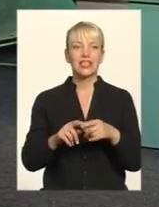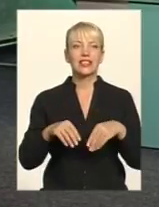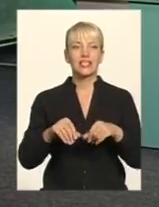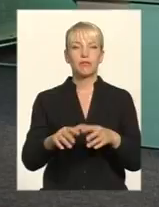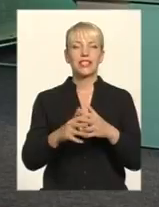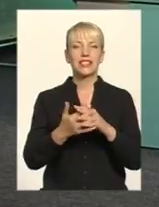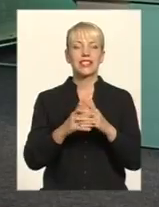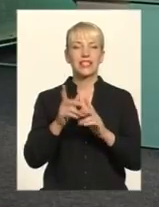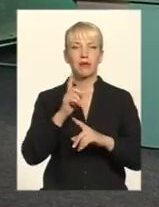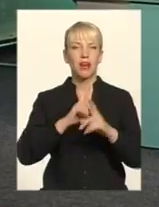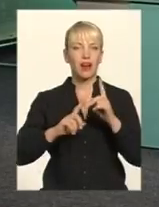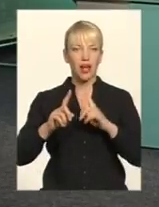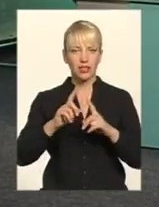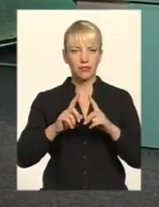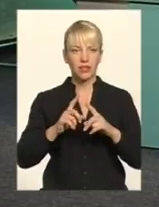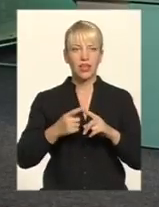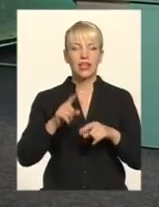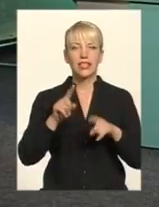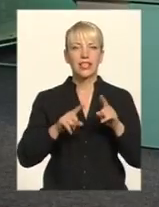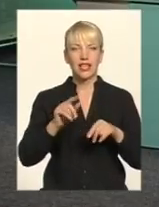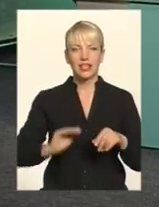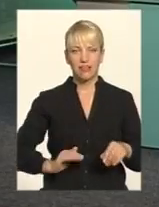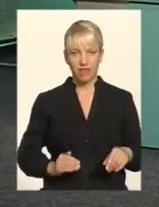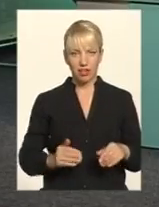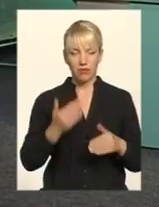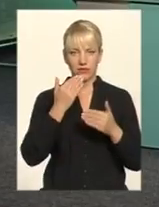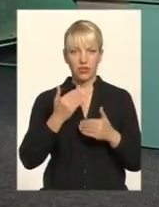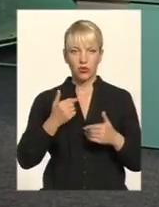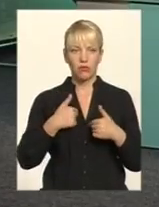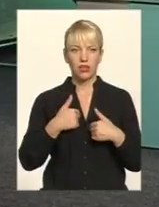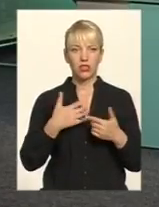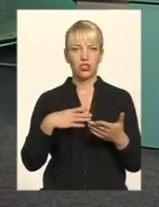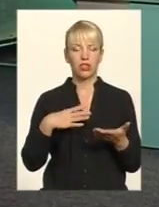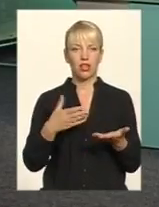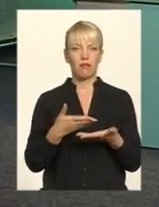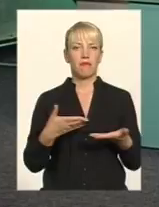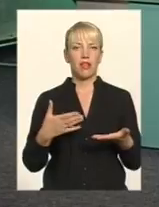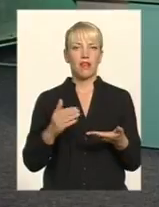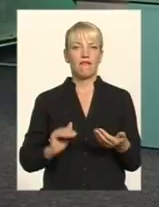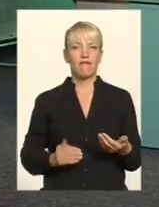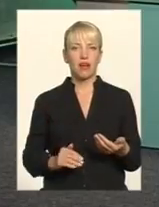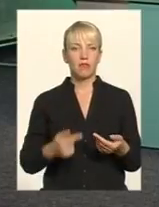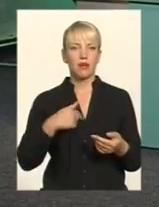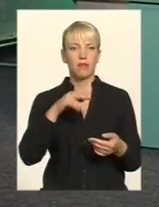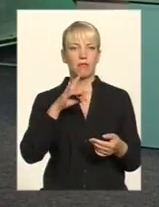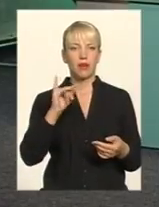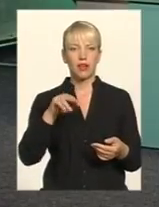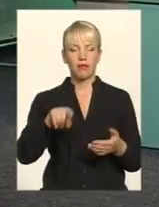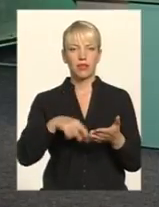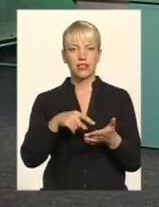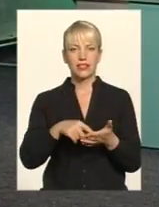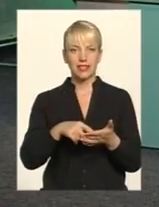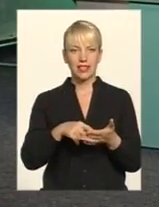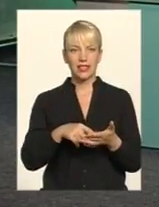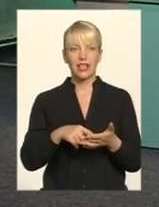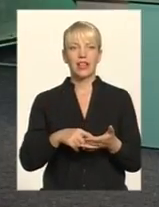громадам. Просто деякі, навіть невеликі фермери до мене звертали з запитанням, так чекай, ми фермери, я тут в приміській території фермер, а я тепер